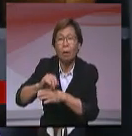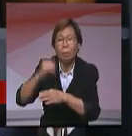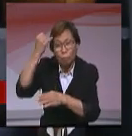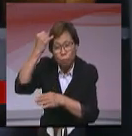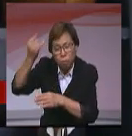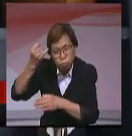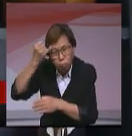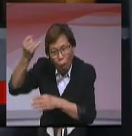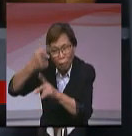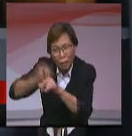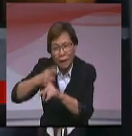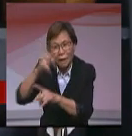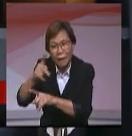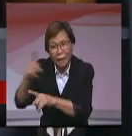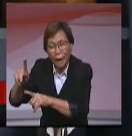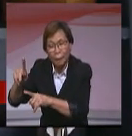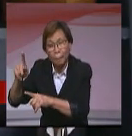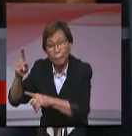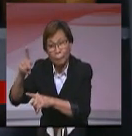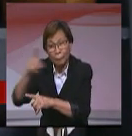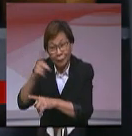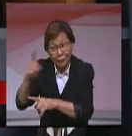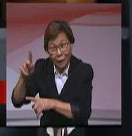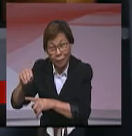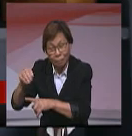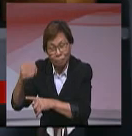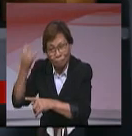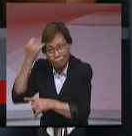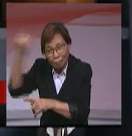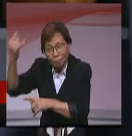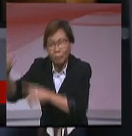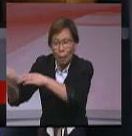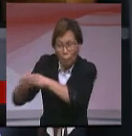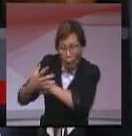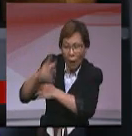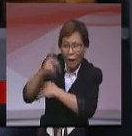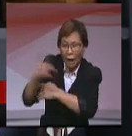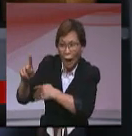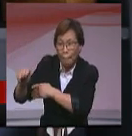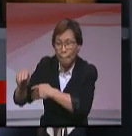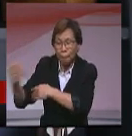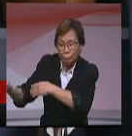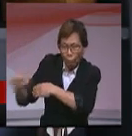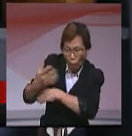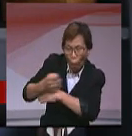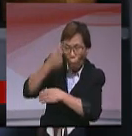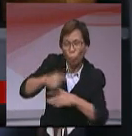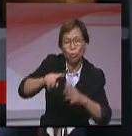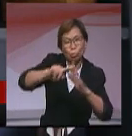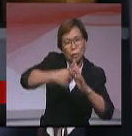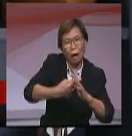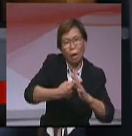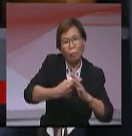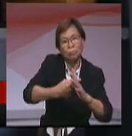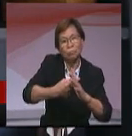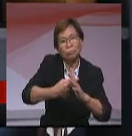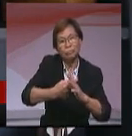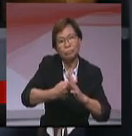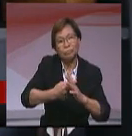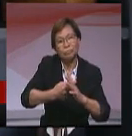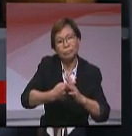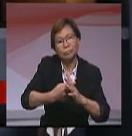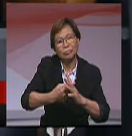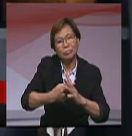daripada Kementerian Kesihatan Malaysia bersetuju untuk melaksanakan Perintah Kawalan